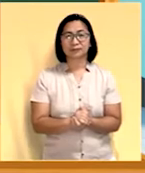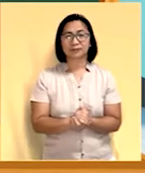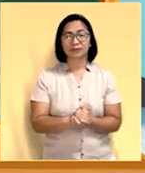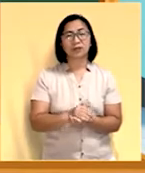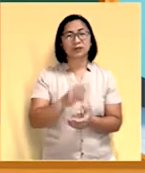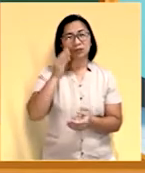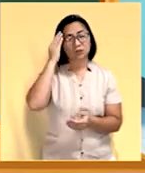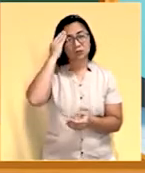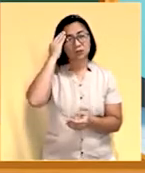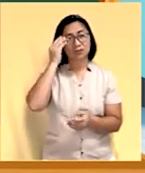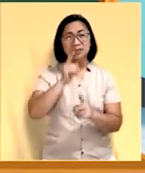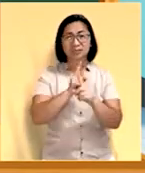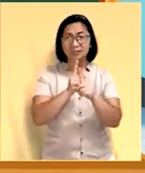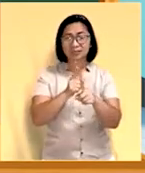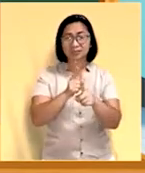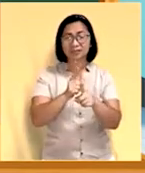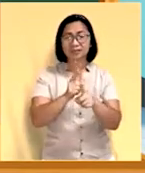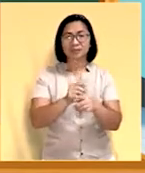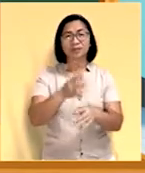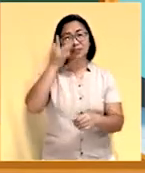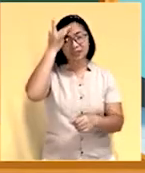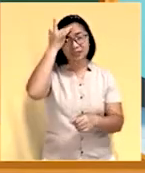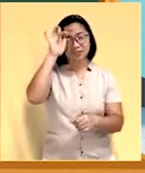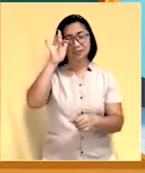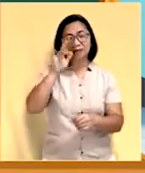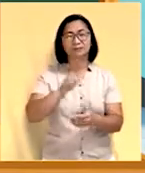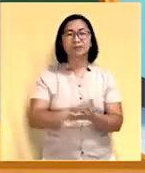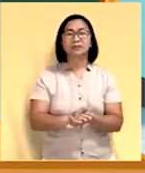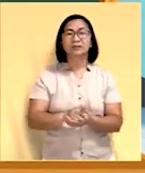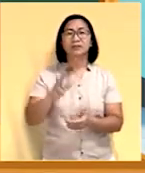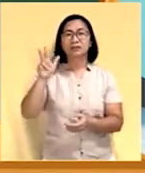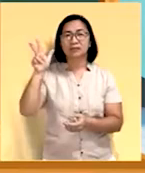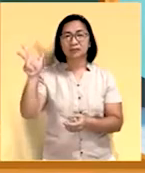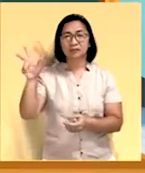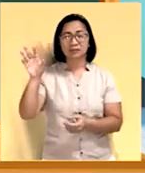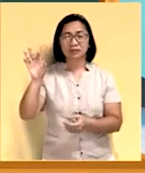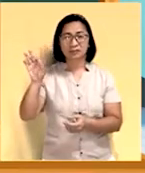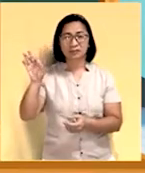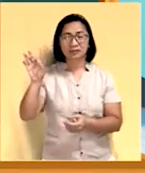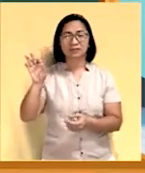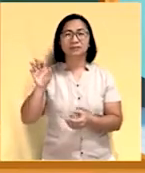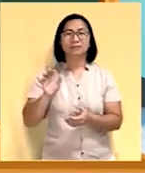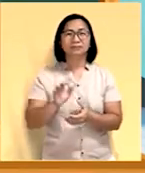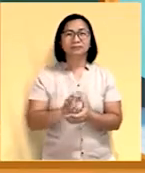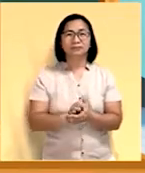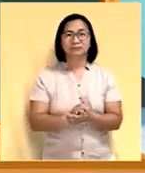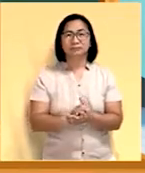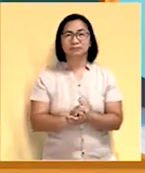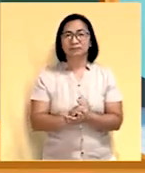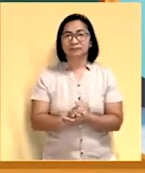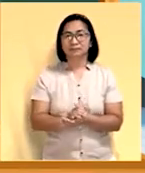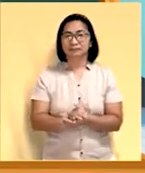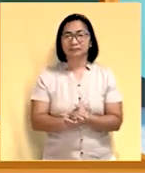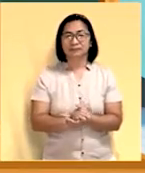Alam na ba ang sagot? Ang galing! 39 nga ito!